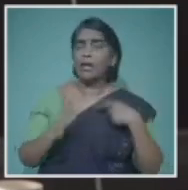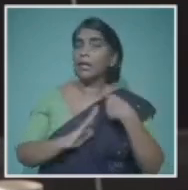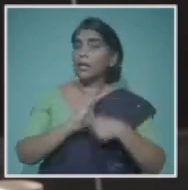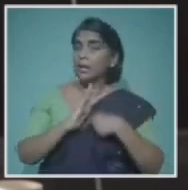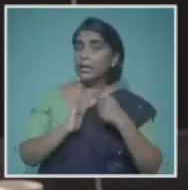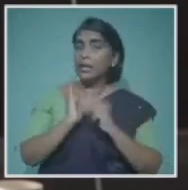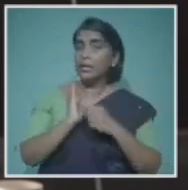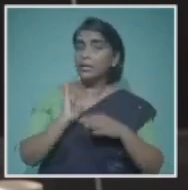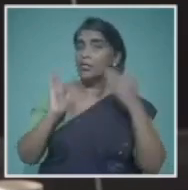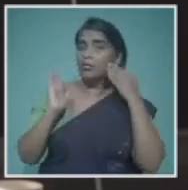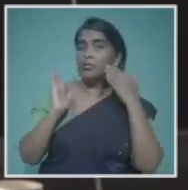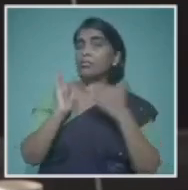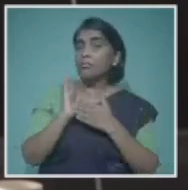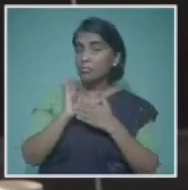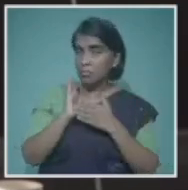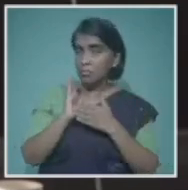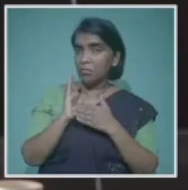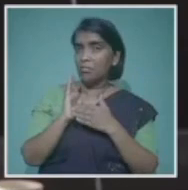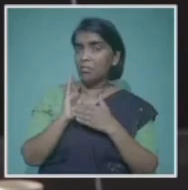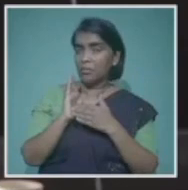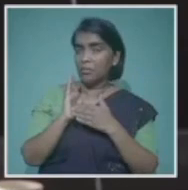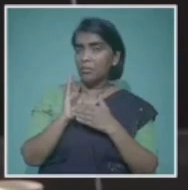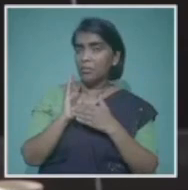දේශීය ණය පිළිබඳව කියන එක